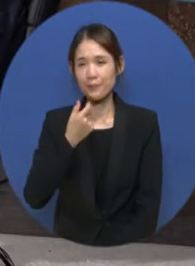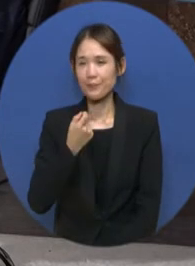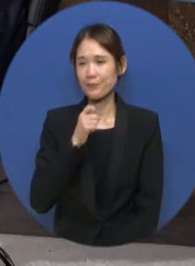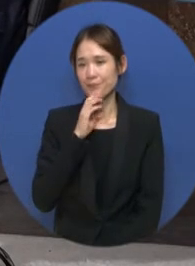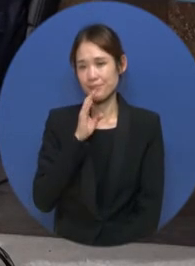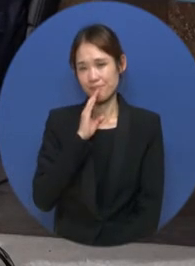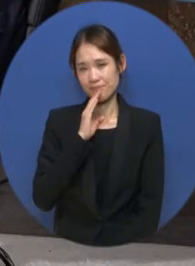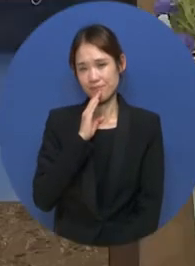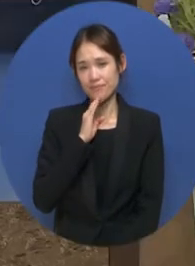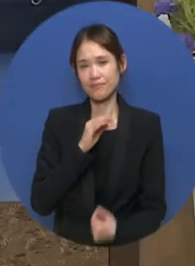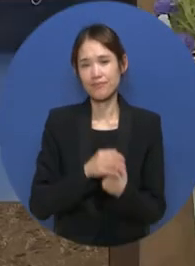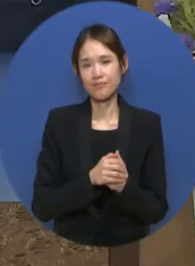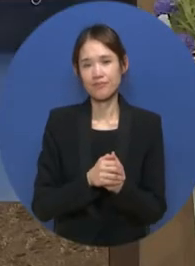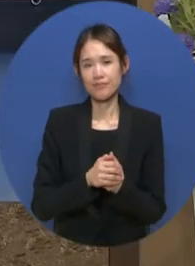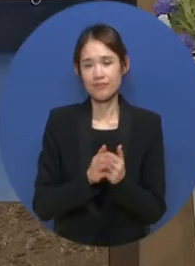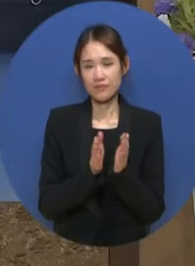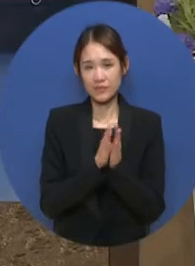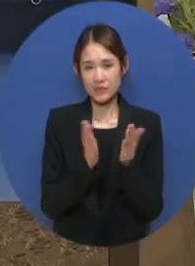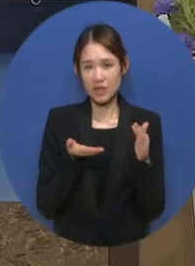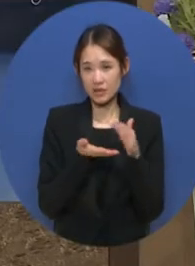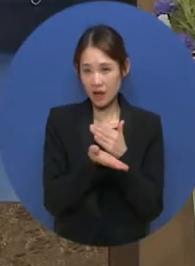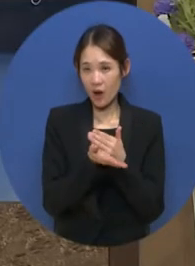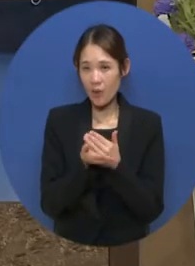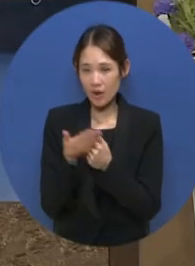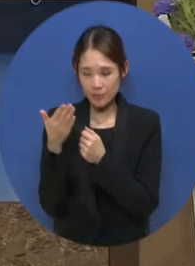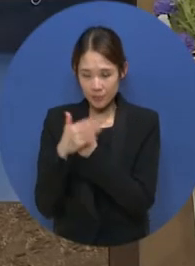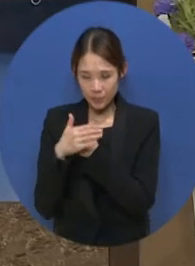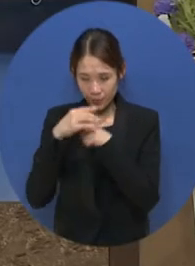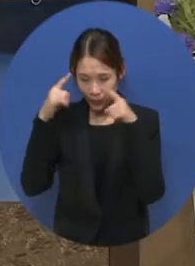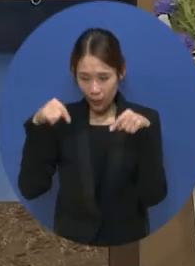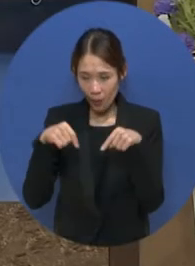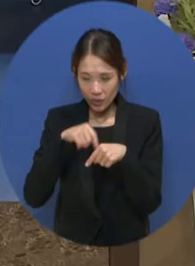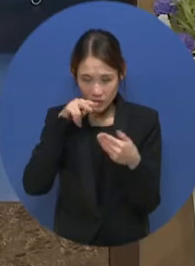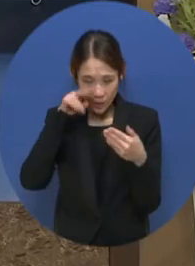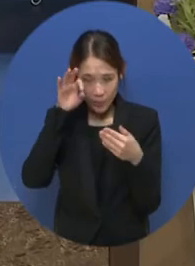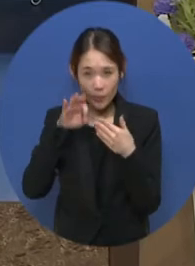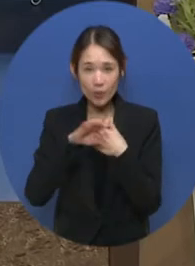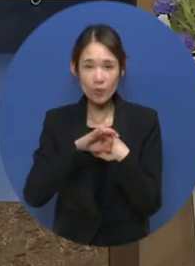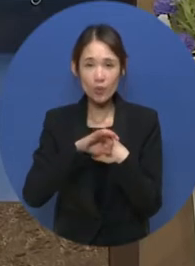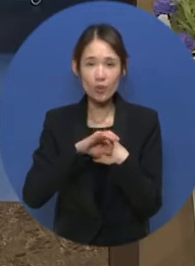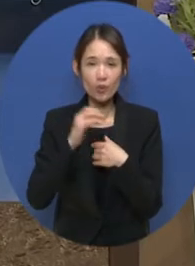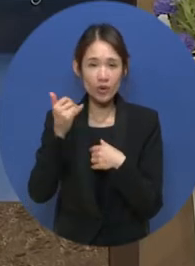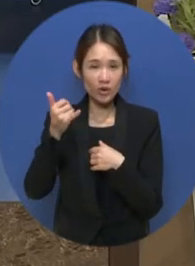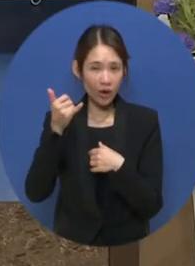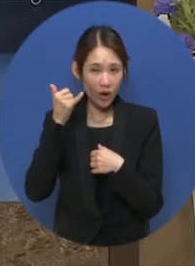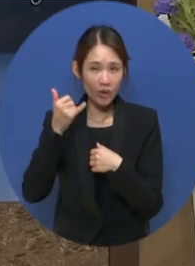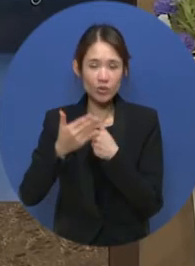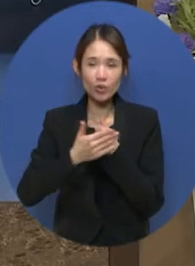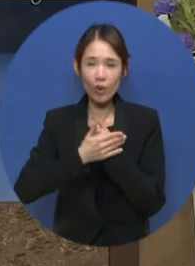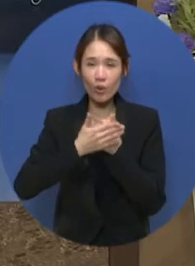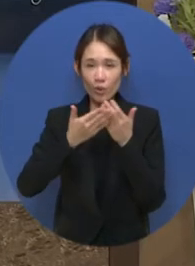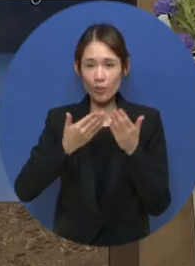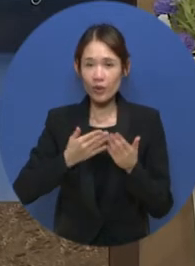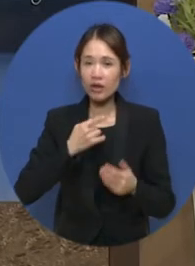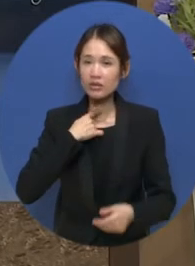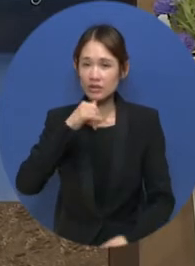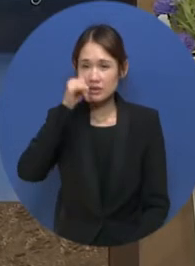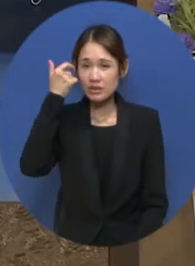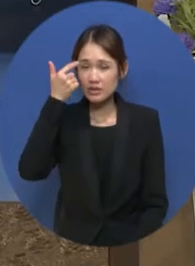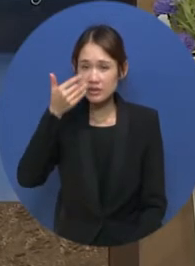같은데 예 2 책자와 포스터를 보고 연락이 온 오거나 좀 도움에 요청 하셨던 분이